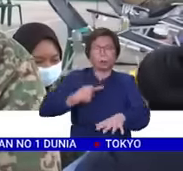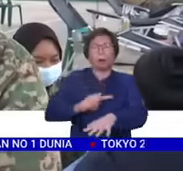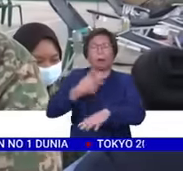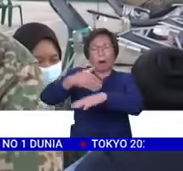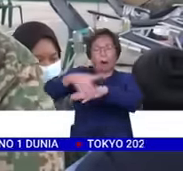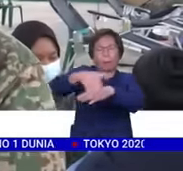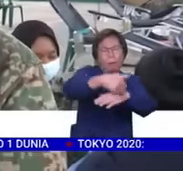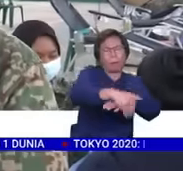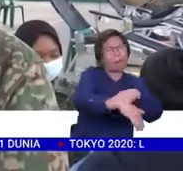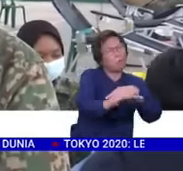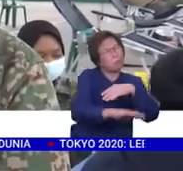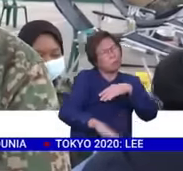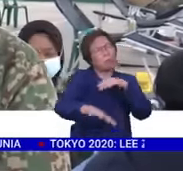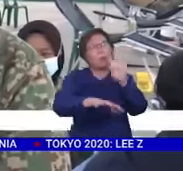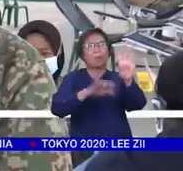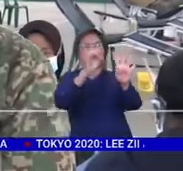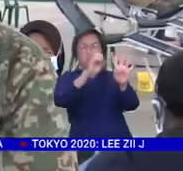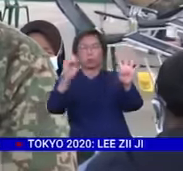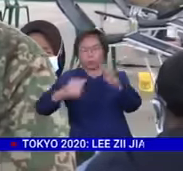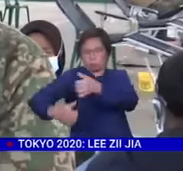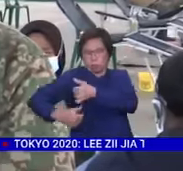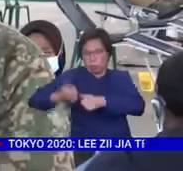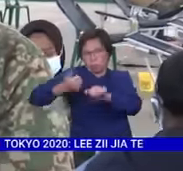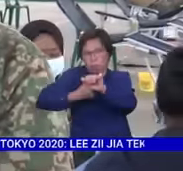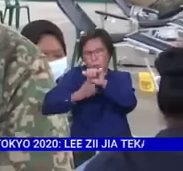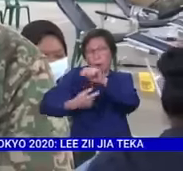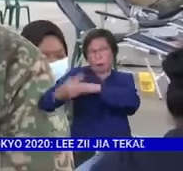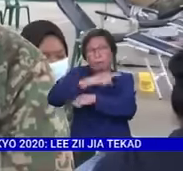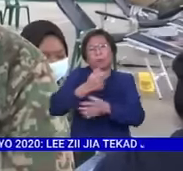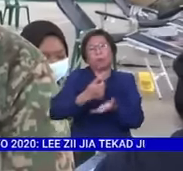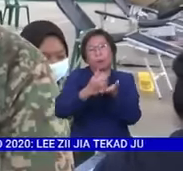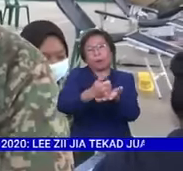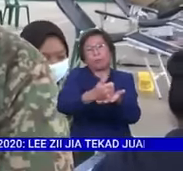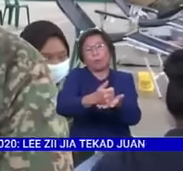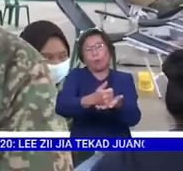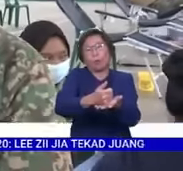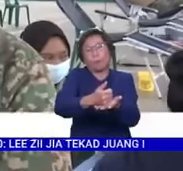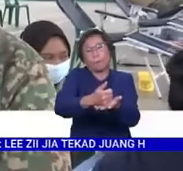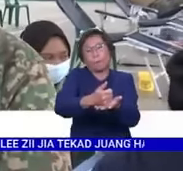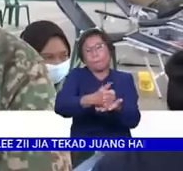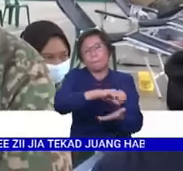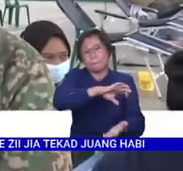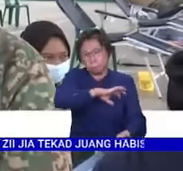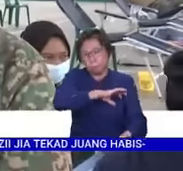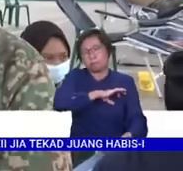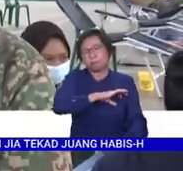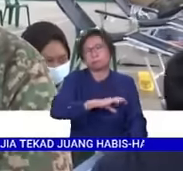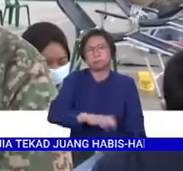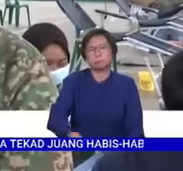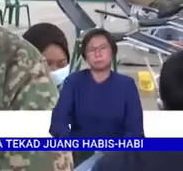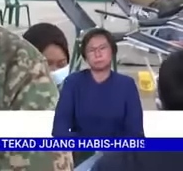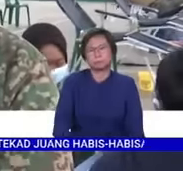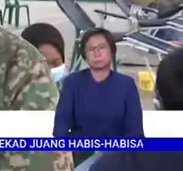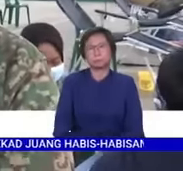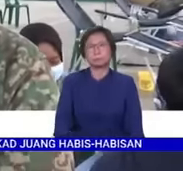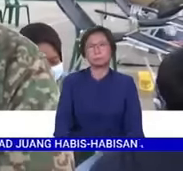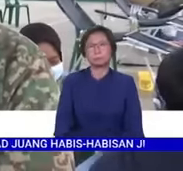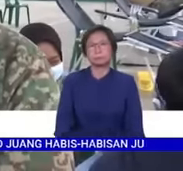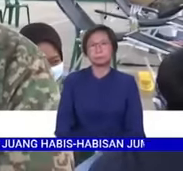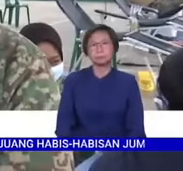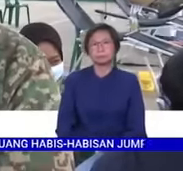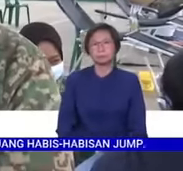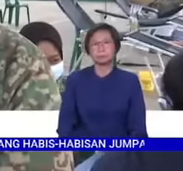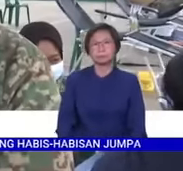gerakan lebih panel HP 400 anggota setiap hari untuk membantu keseluruhannya keperluan Natal